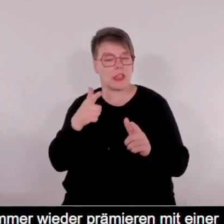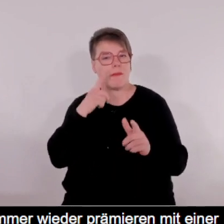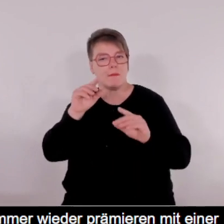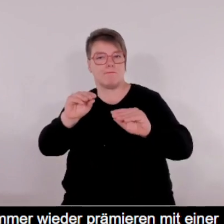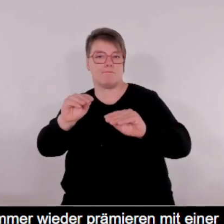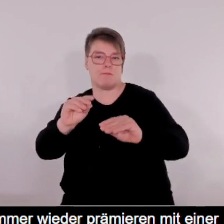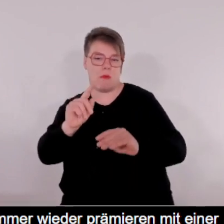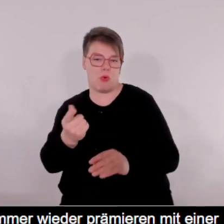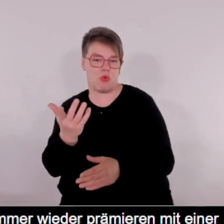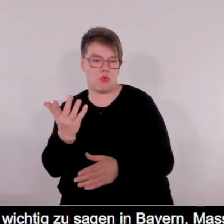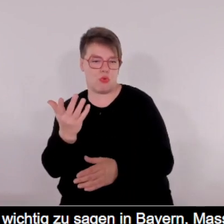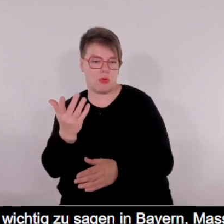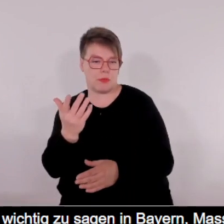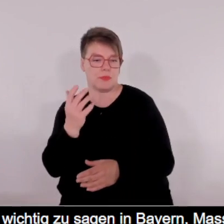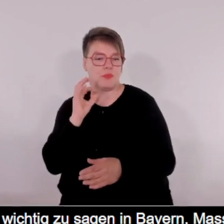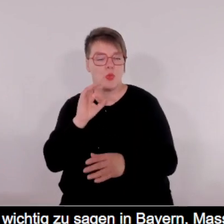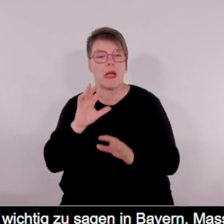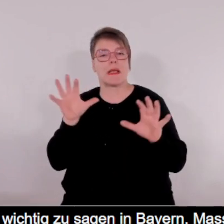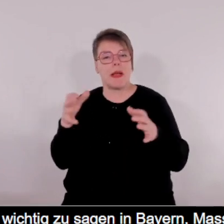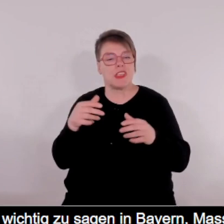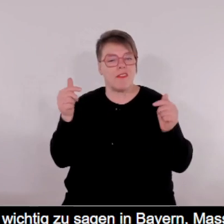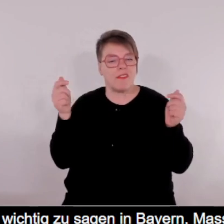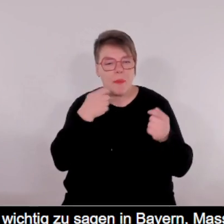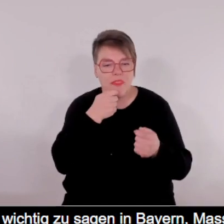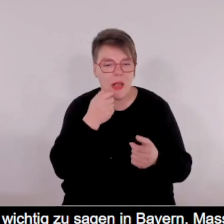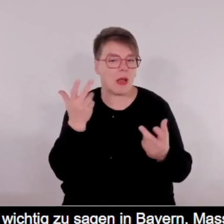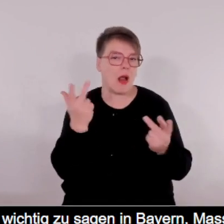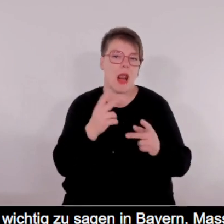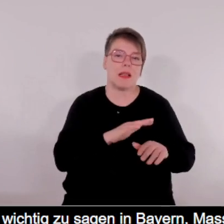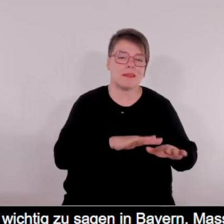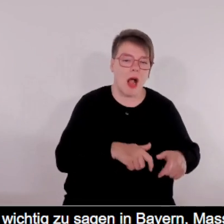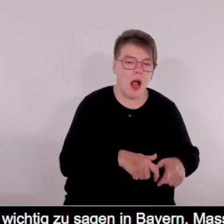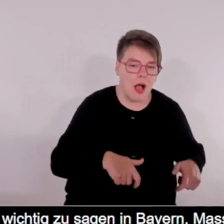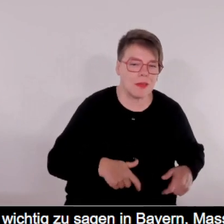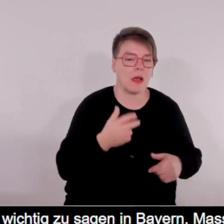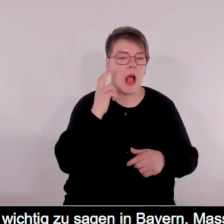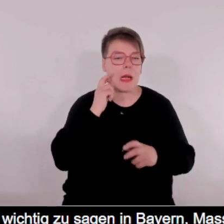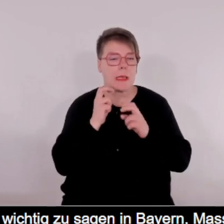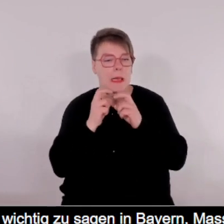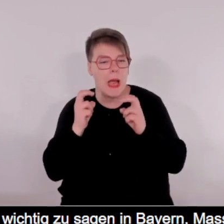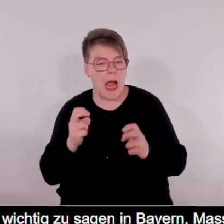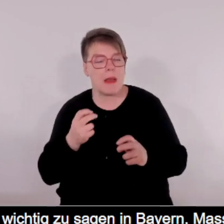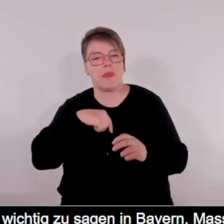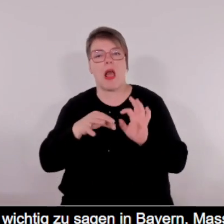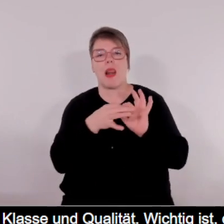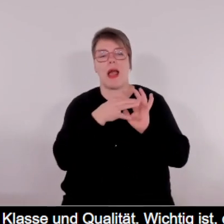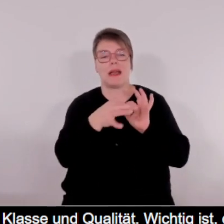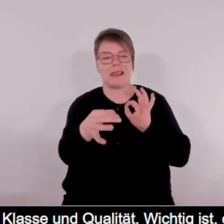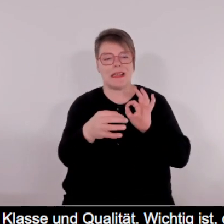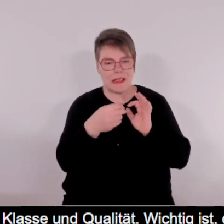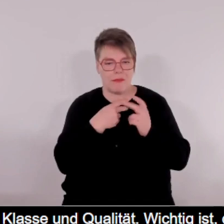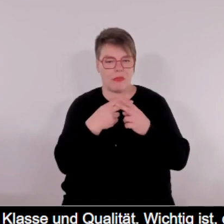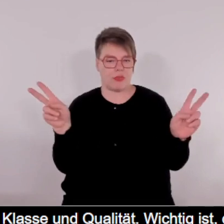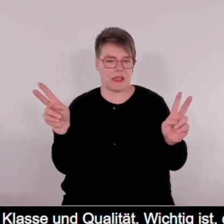vereinbart, wir haben das große Ziel 2025 vor Augen, dass wir gesagt haben, unsere eigenen staatlichen Kantinen sollten